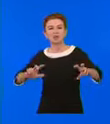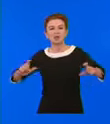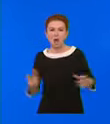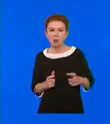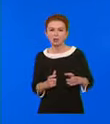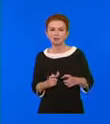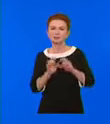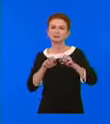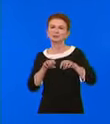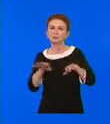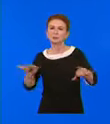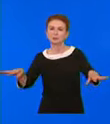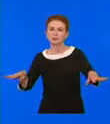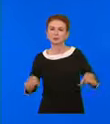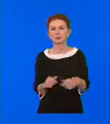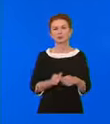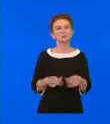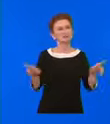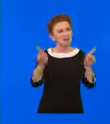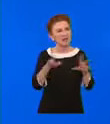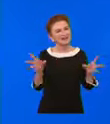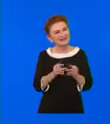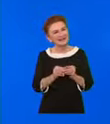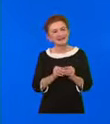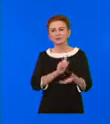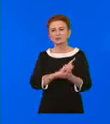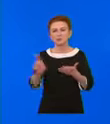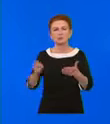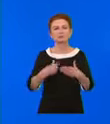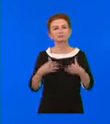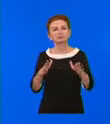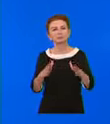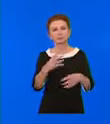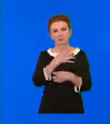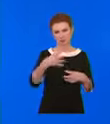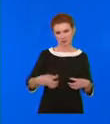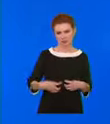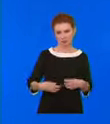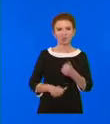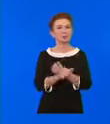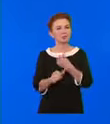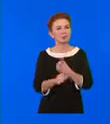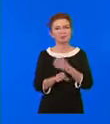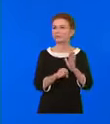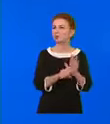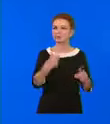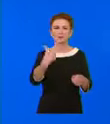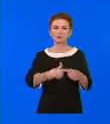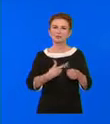szybko otwierać gospodarkę. Dlatego od 20 kwietnia przystępujemy